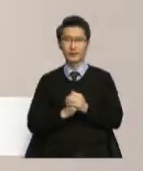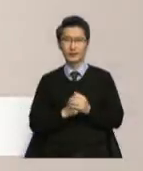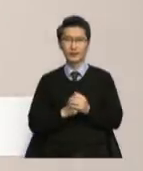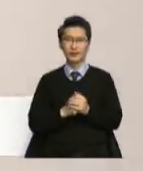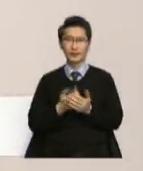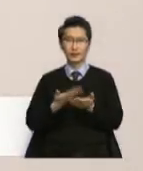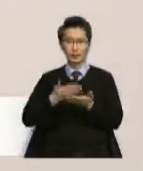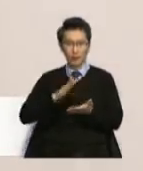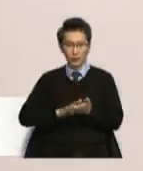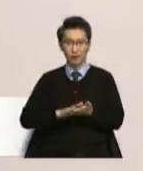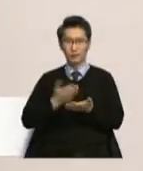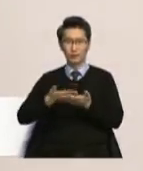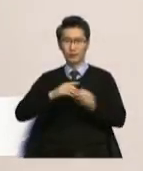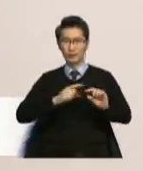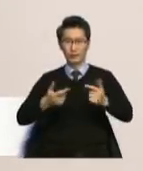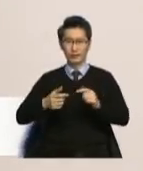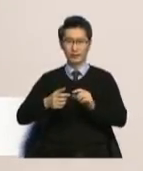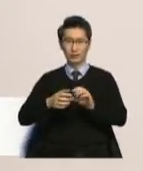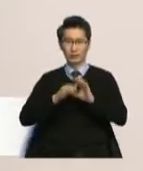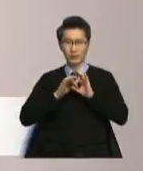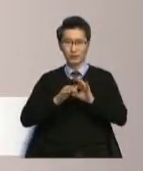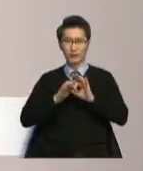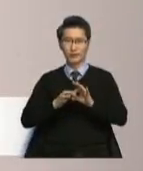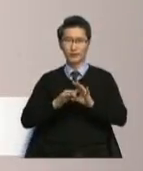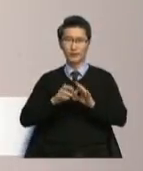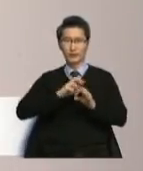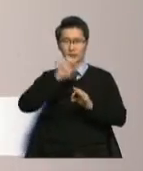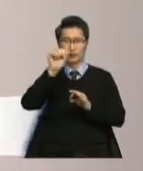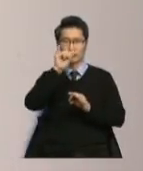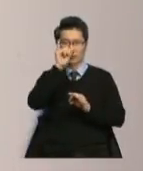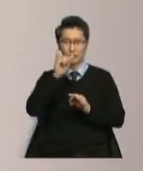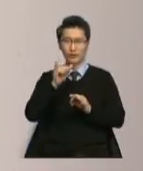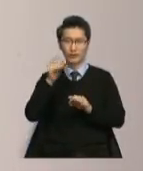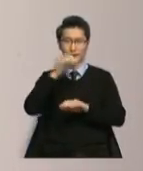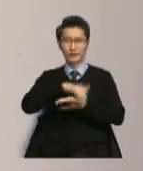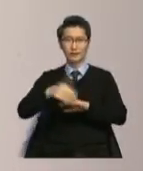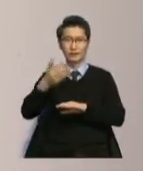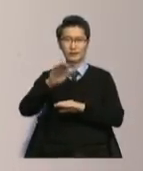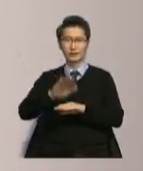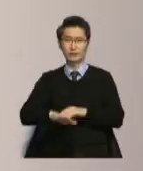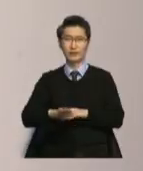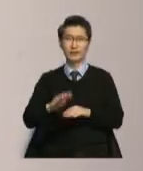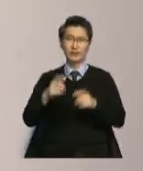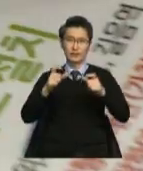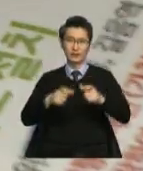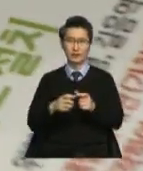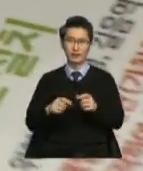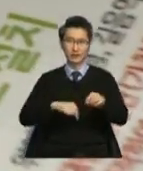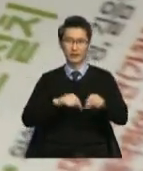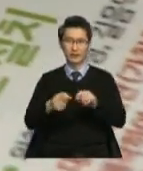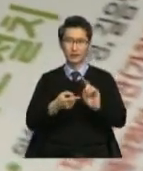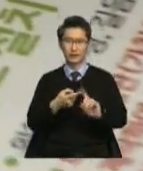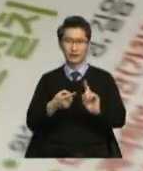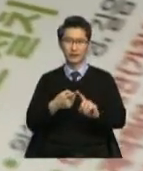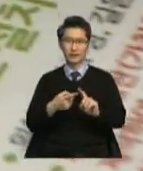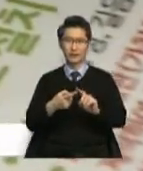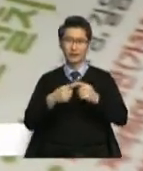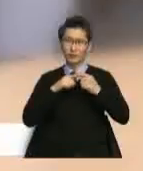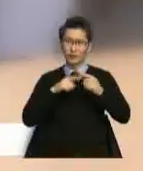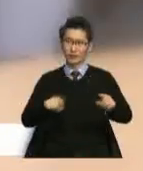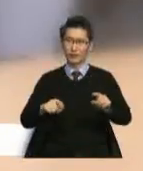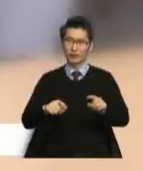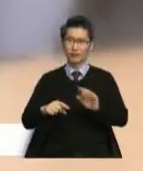조례 수정과 보완을 거쳐 회기 안에 조례가 통과될 수 있도록 한다는 계획이지만 주민자치에 대한 구의회의